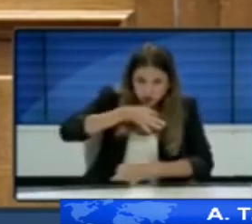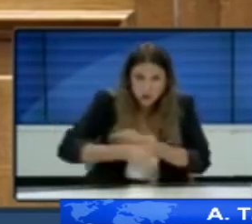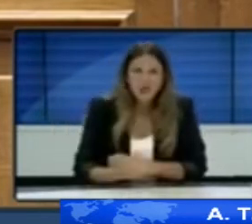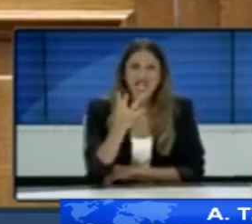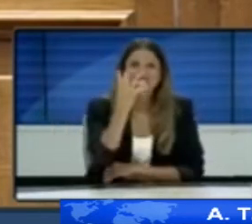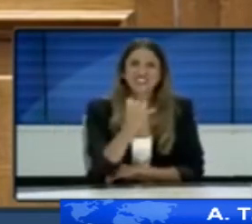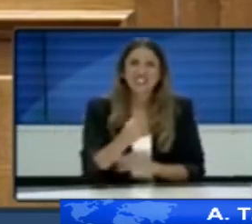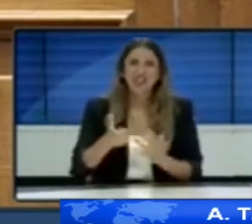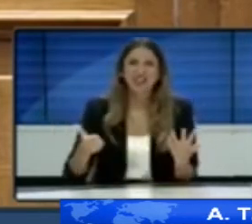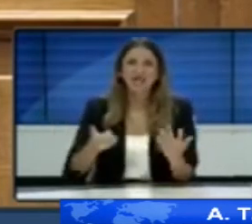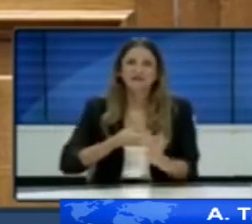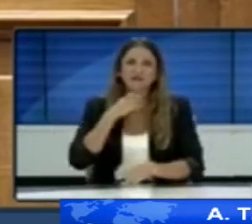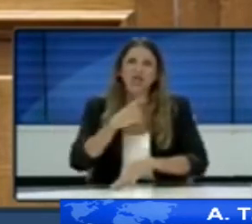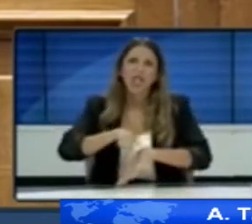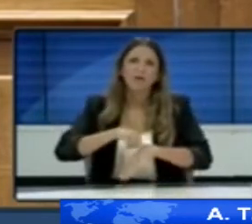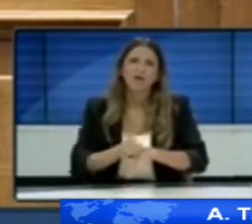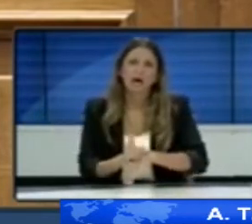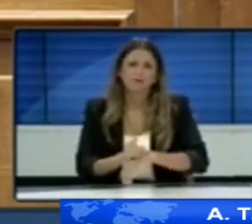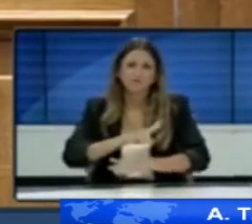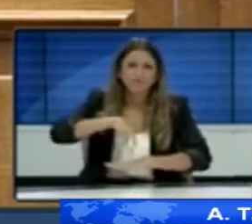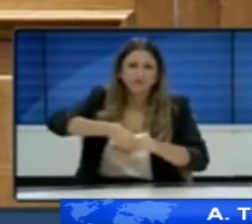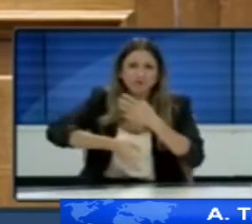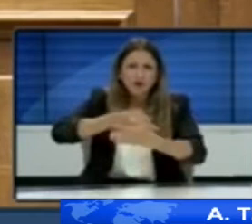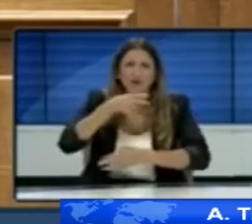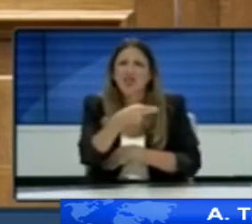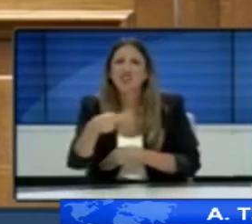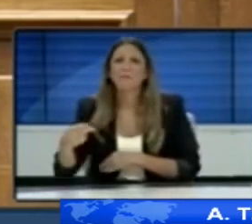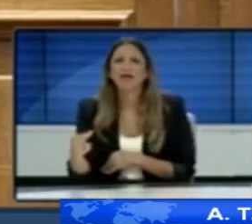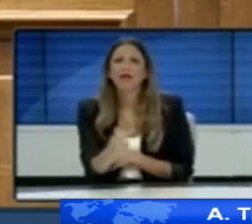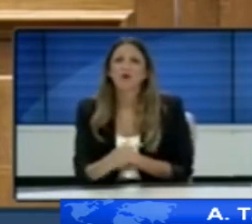για τα κρίσιμα θέματα της κοινωνικής πολιτικής,